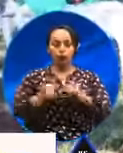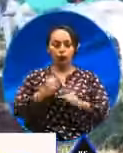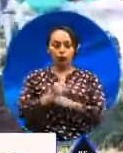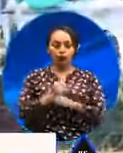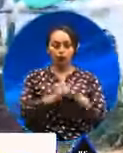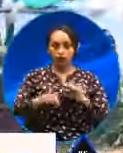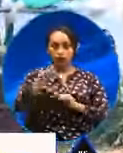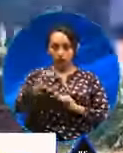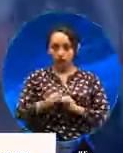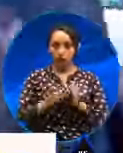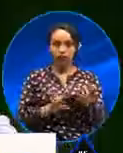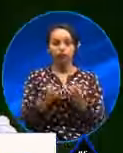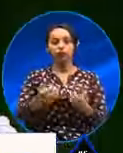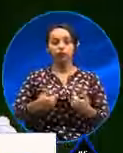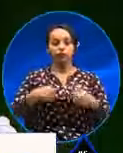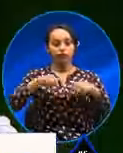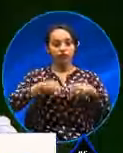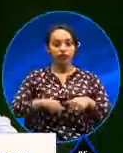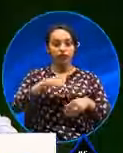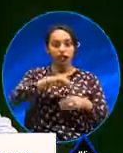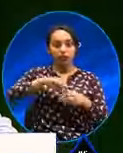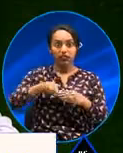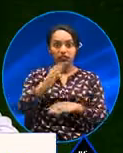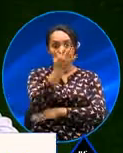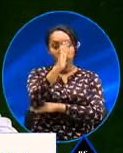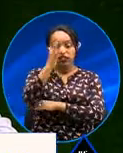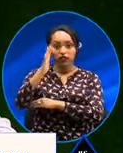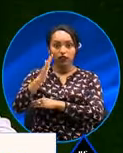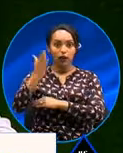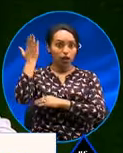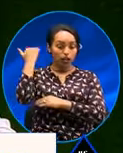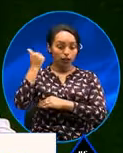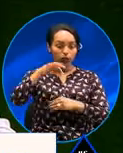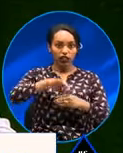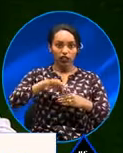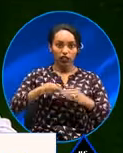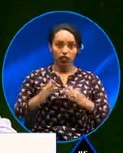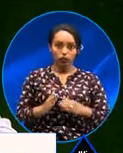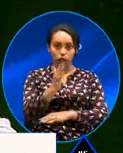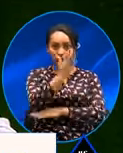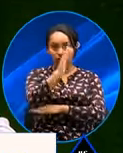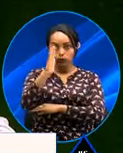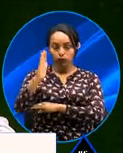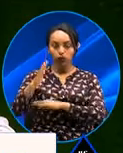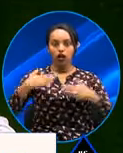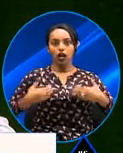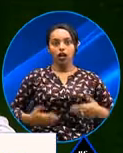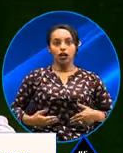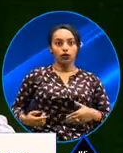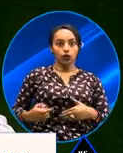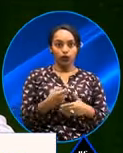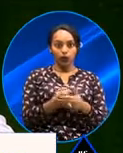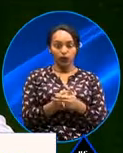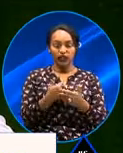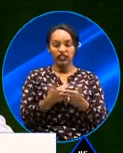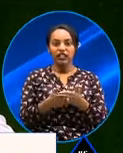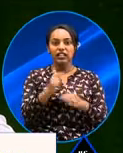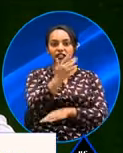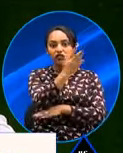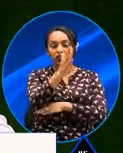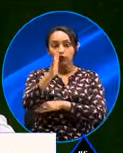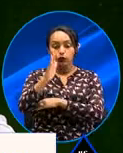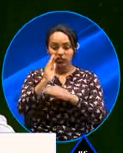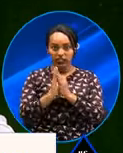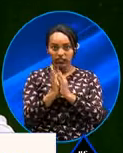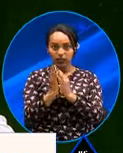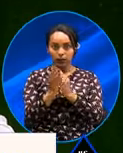በርትቶ ሊሰራ እንደሚገባም ገልጸዋል። ዛሬ የምንተክለው ችግኝ ባለፈው የተከልናቸው ችግኞች አካል ሆነው እነዚህ